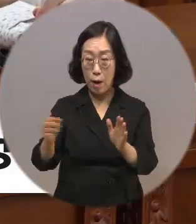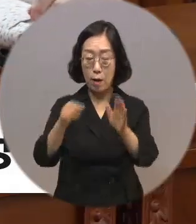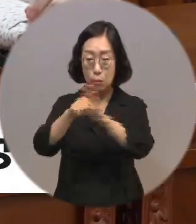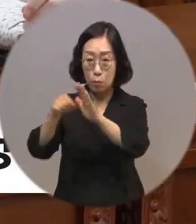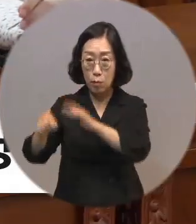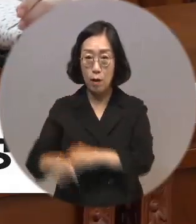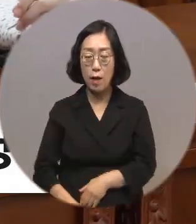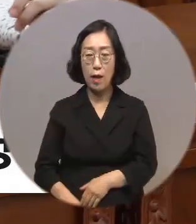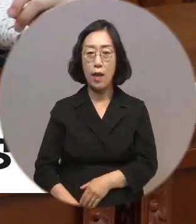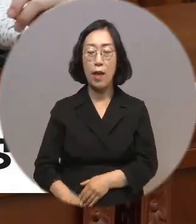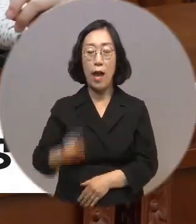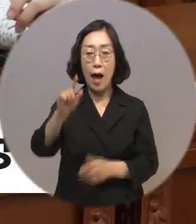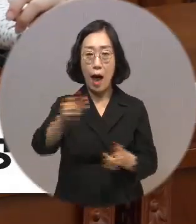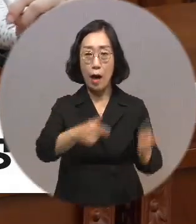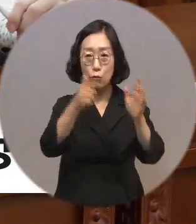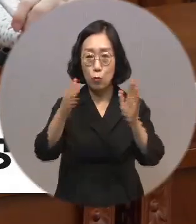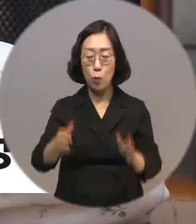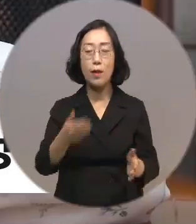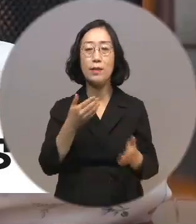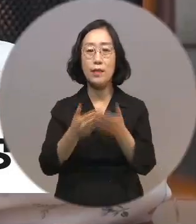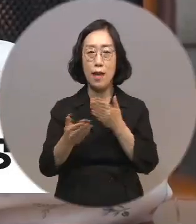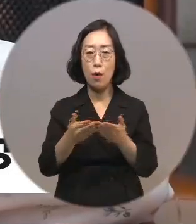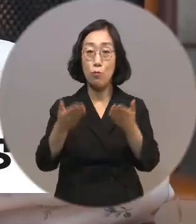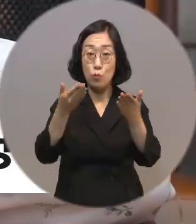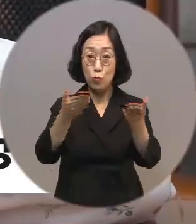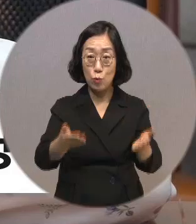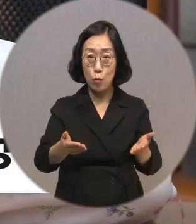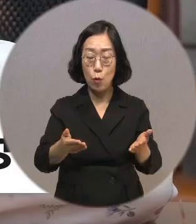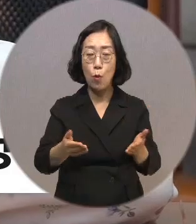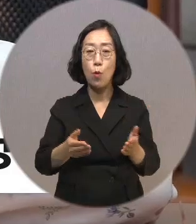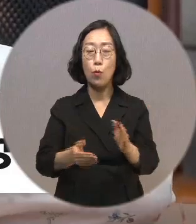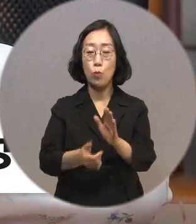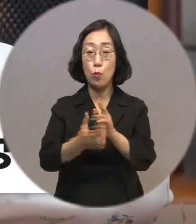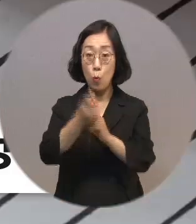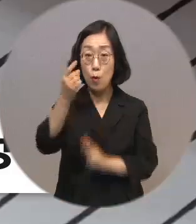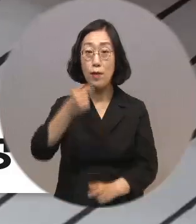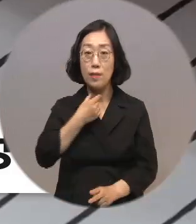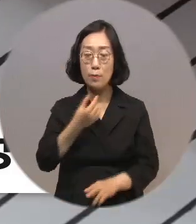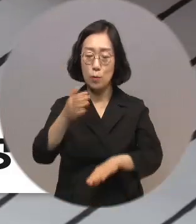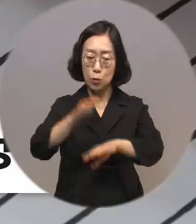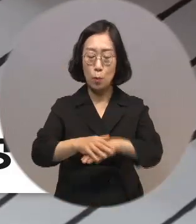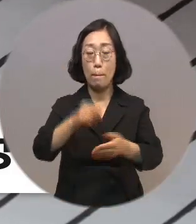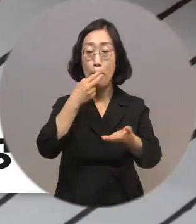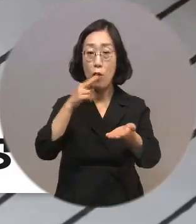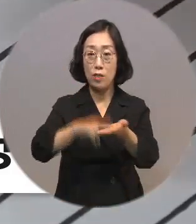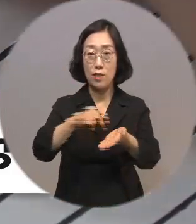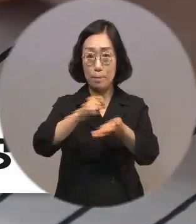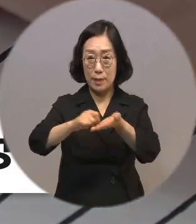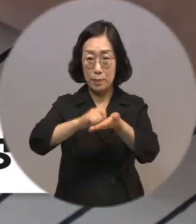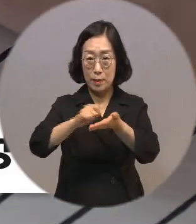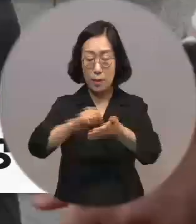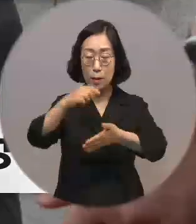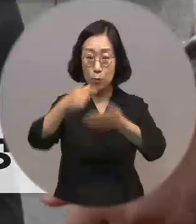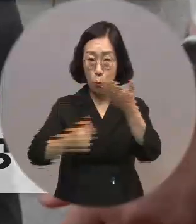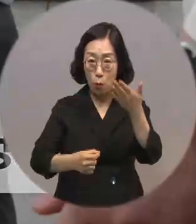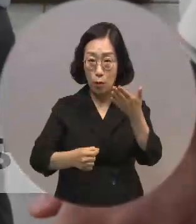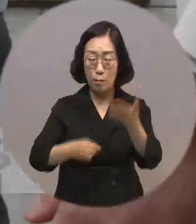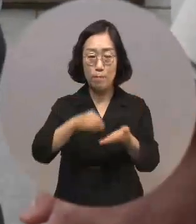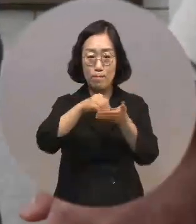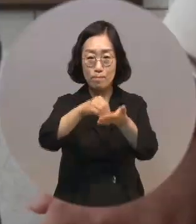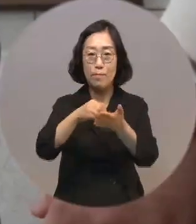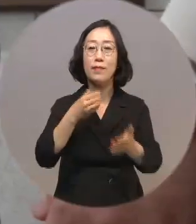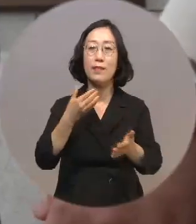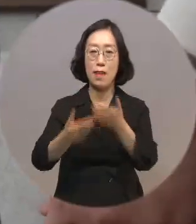공무원으로 부모님과 통일 업무를 체험하고 통일의 염원을 담아 소원 편지를 작성하며 다양한 프로그램을